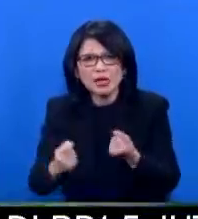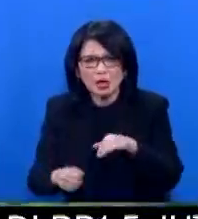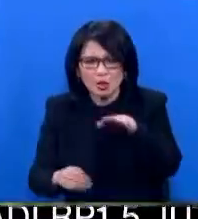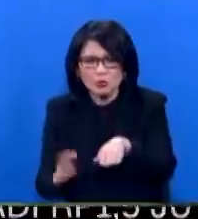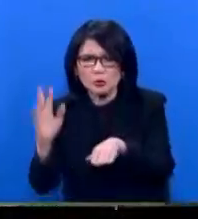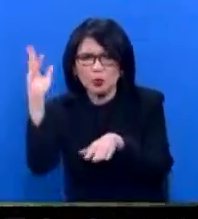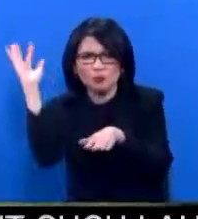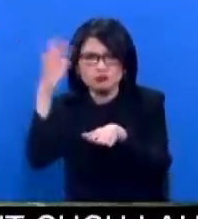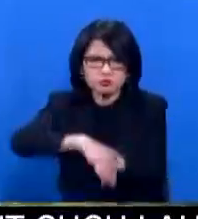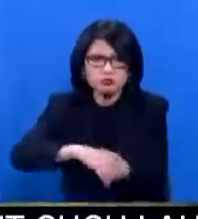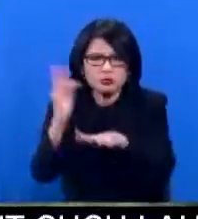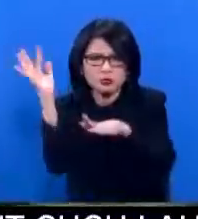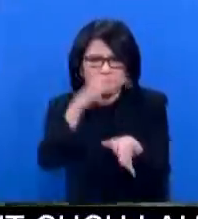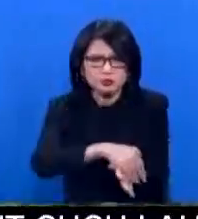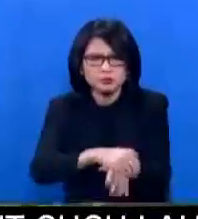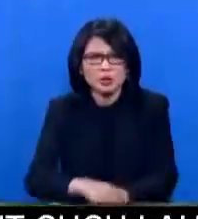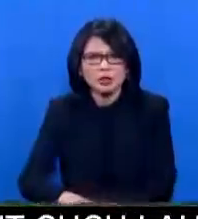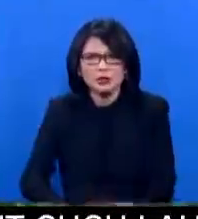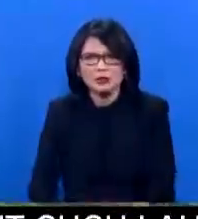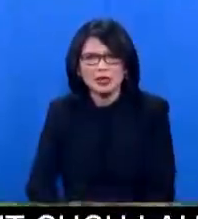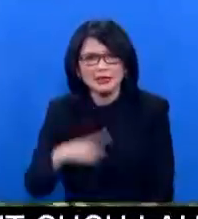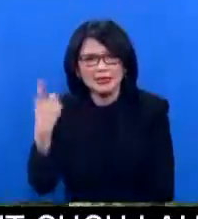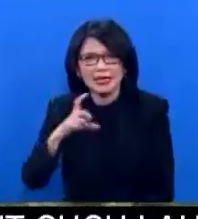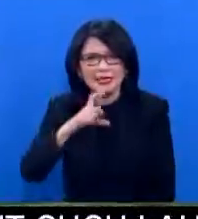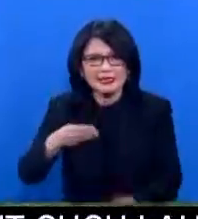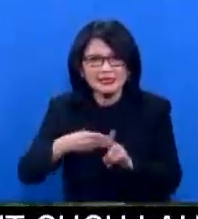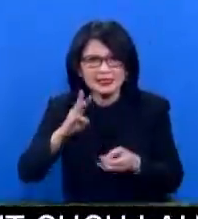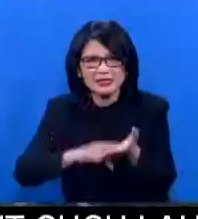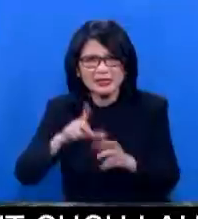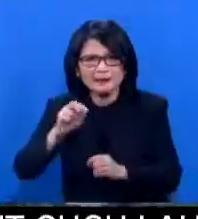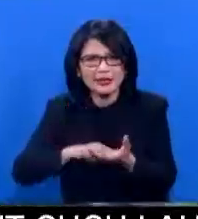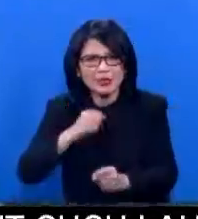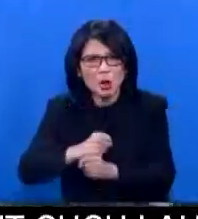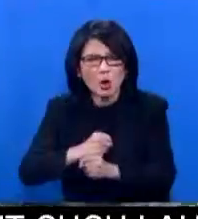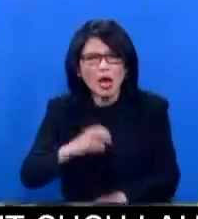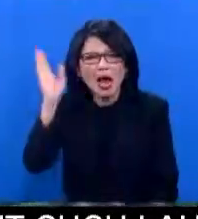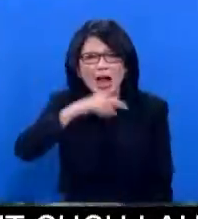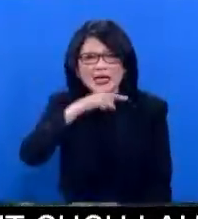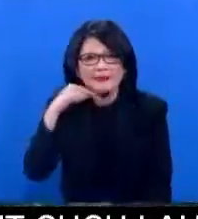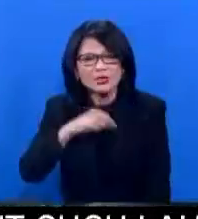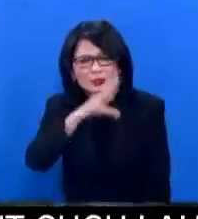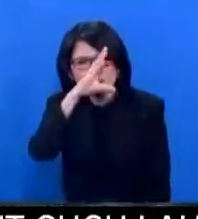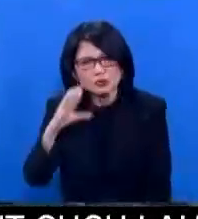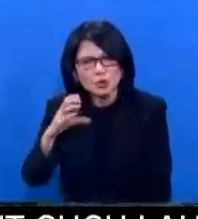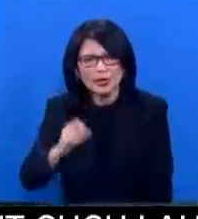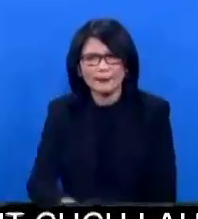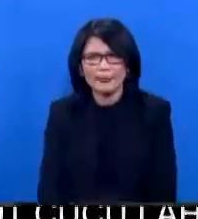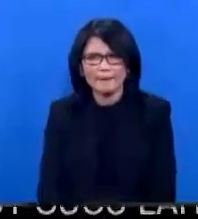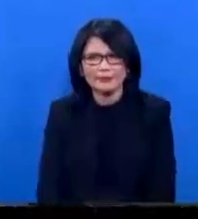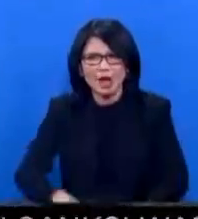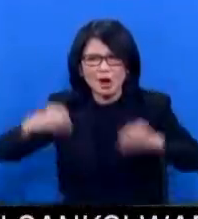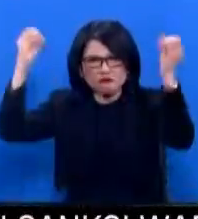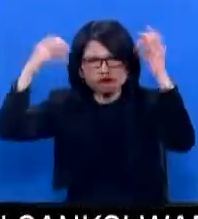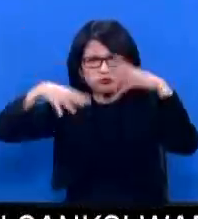Dan seperti inilah badai yang melanda kawasan Cibinong, Kabupaten Bogor, Jawa Barat pada Minggu sore yang terekam kamera warga. Hujan